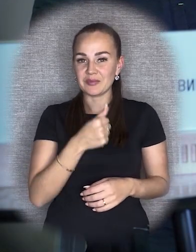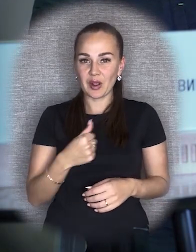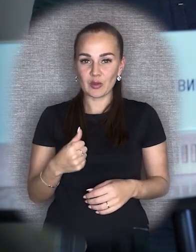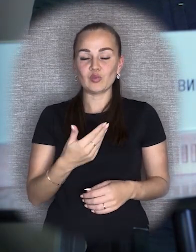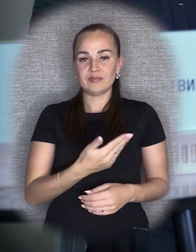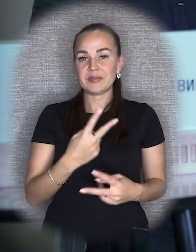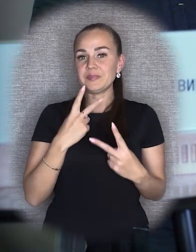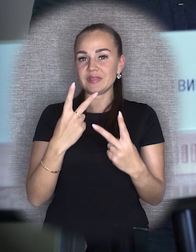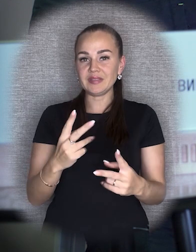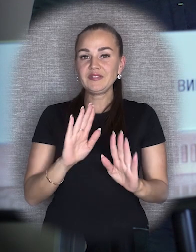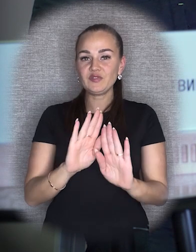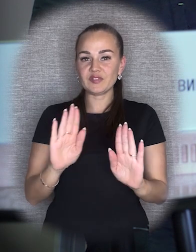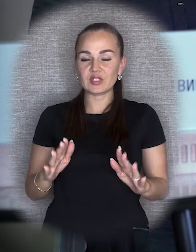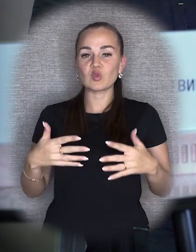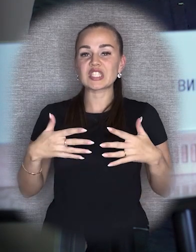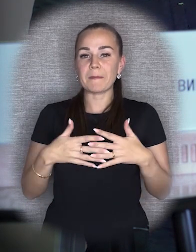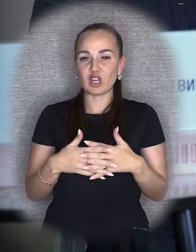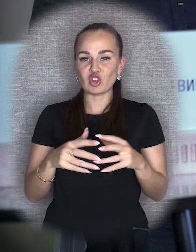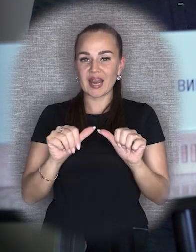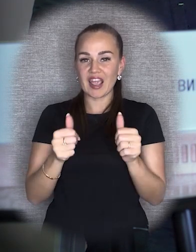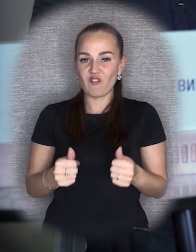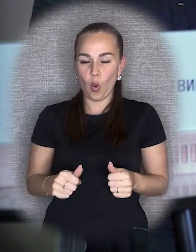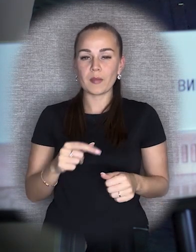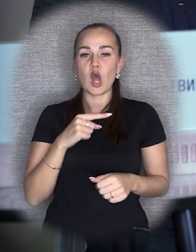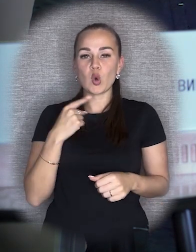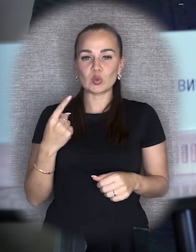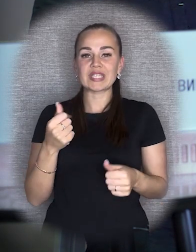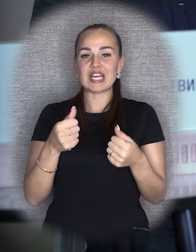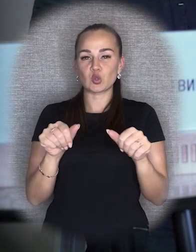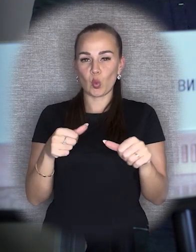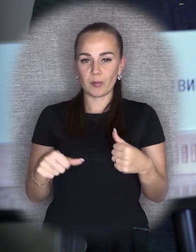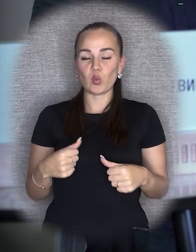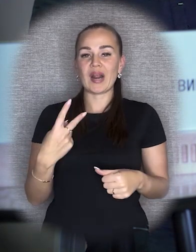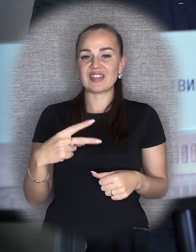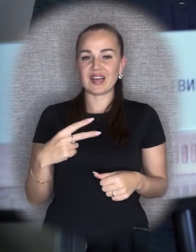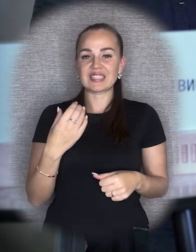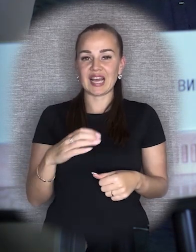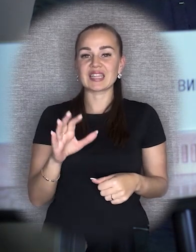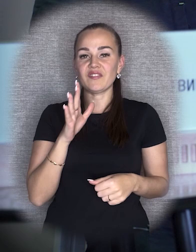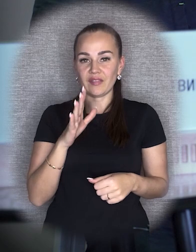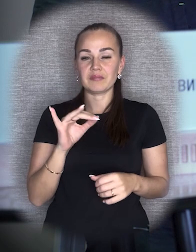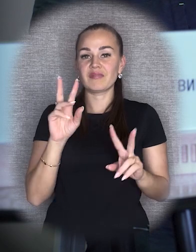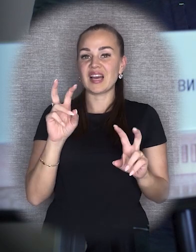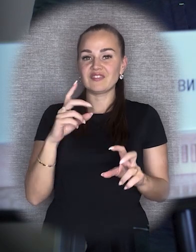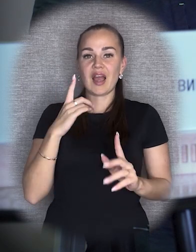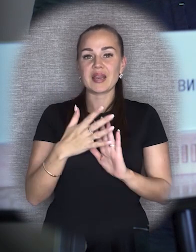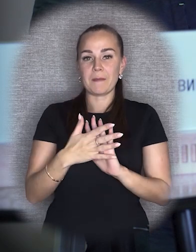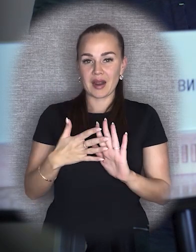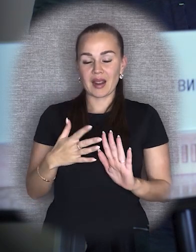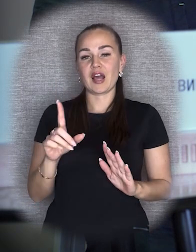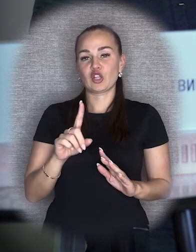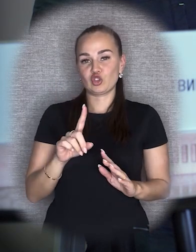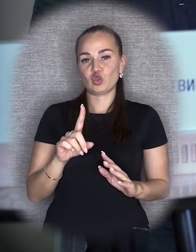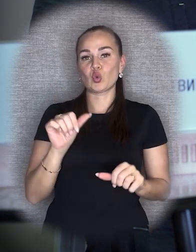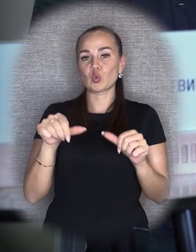мы представляем выставку «Сопряжение форм. Русская скульптура. 20 век». Ну, из названия понятно, что мы обращаемся уже к скульптуре